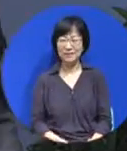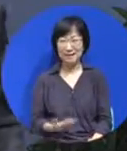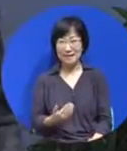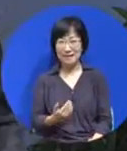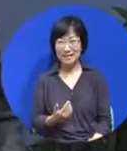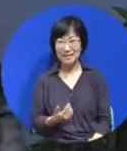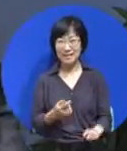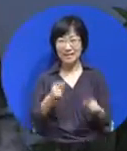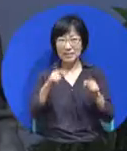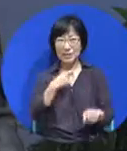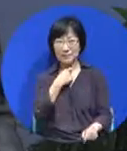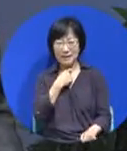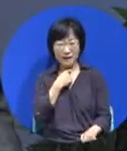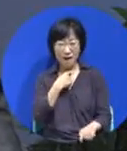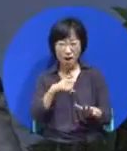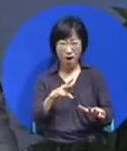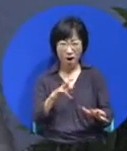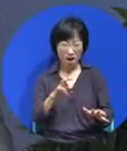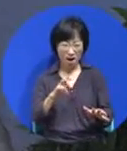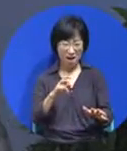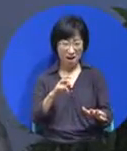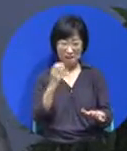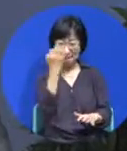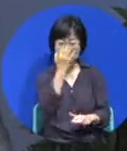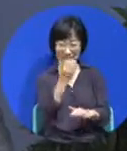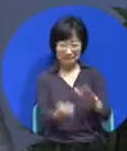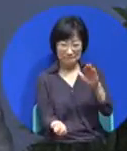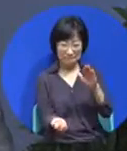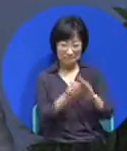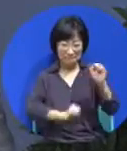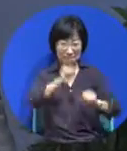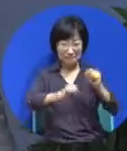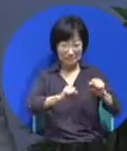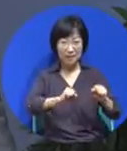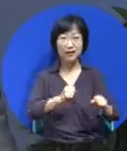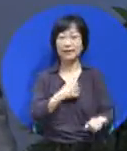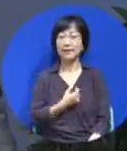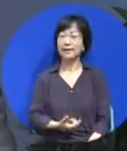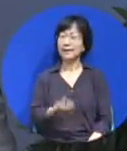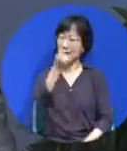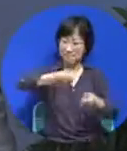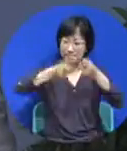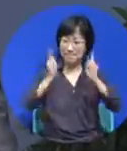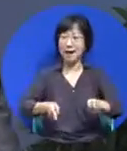기다렸는데. I was waiting for this time. 그러니까요. That's what you might say. 말이에요.